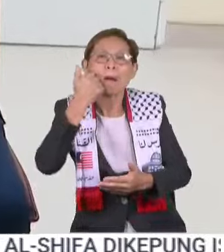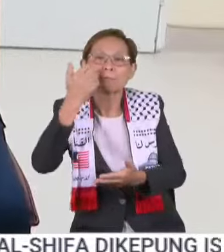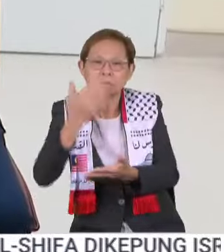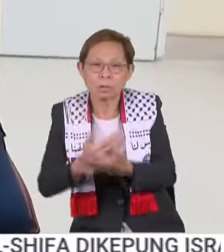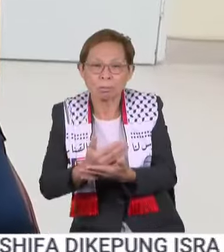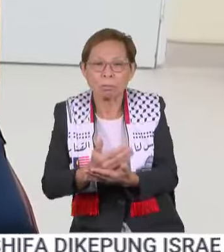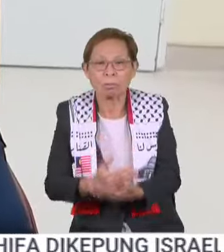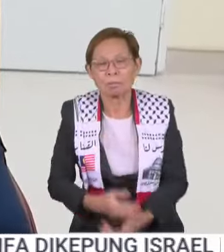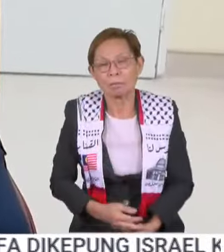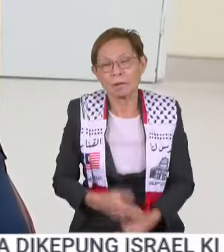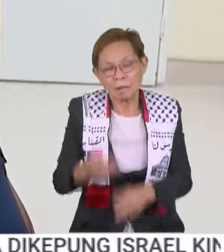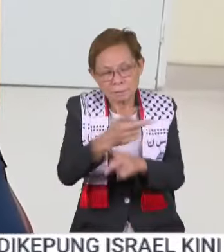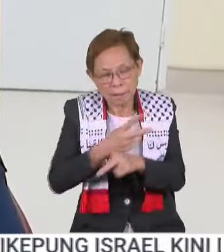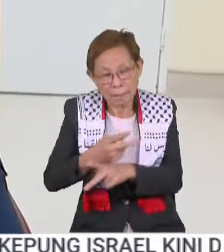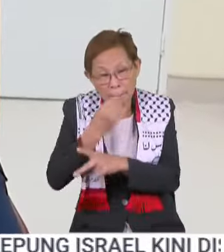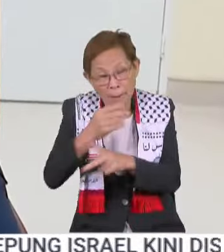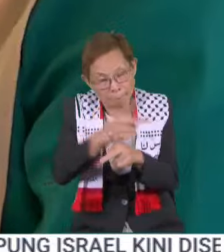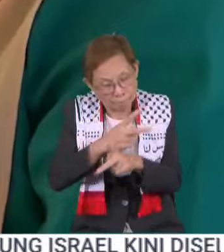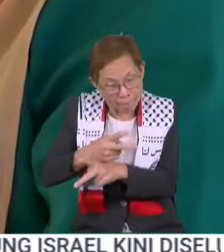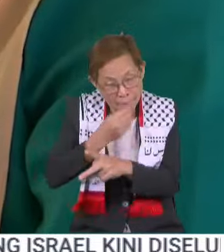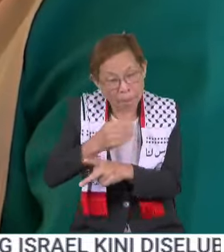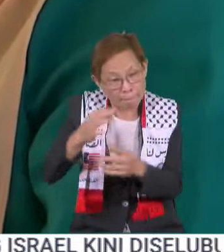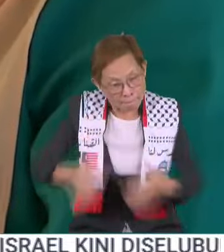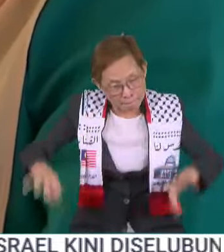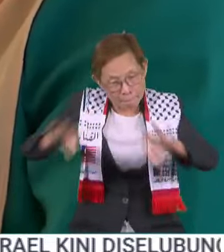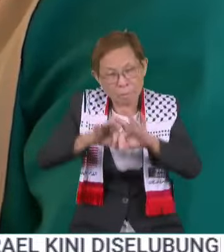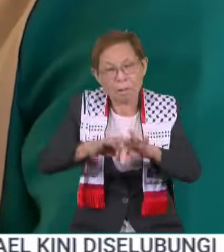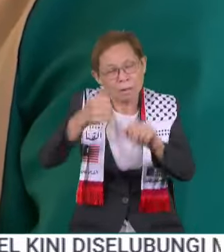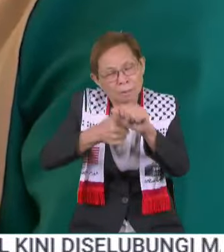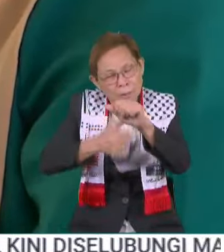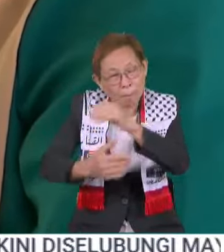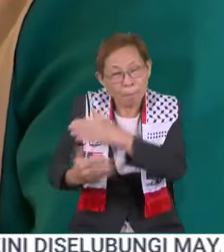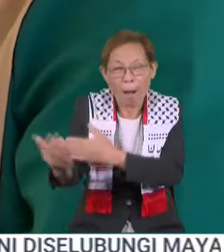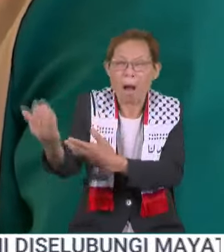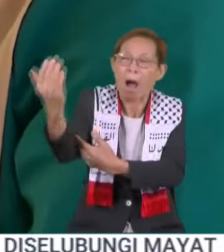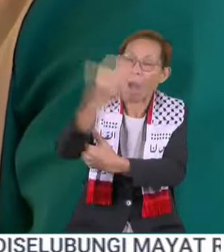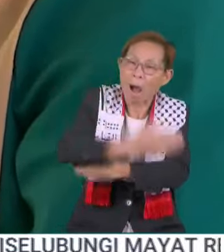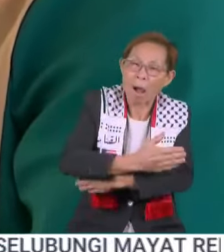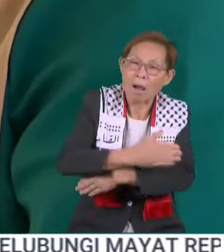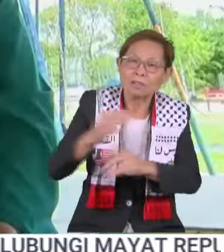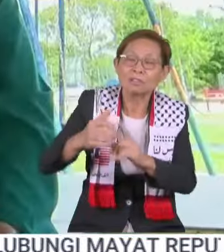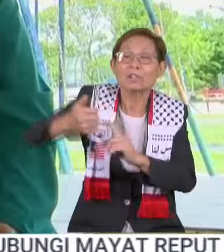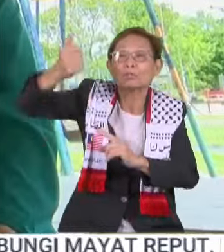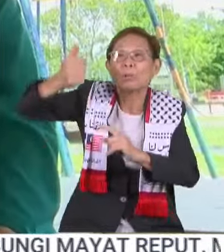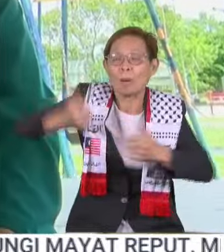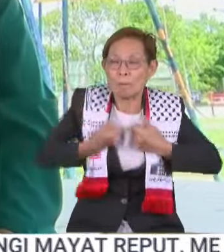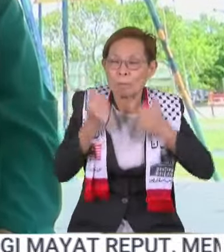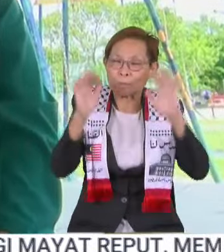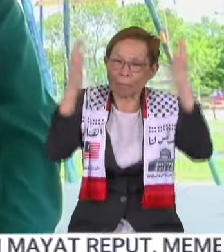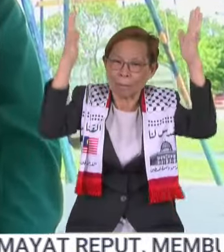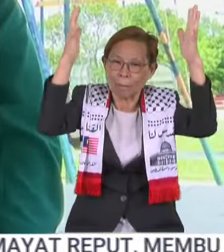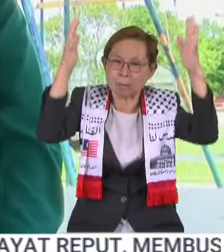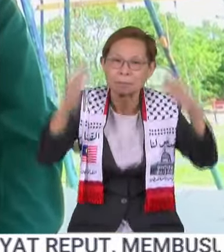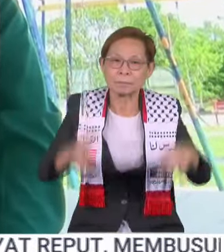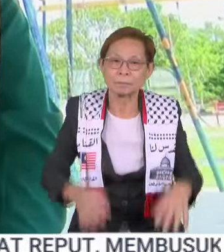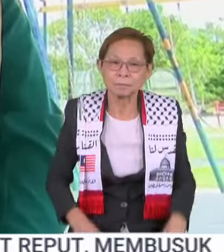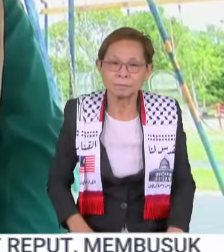Khazanda Razali, penjagaan makanan amat penting sepanjang hari, terutama semasa sambutan Hari Raya Aidilfitri.